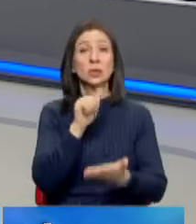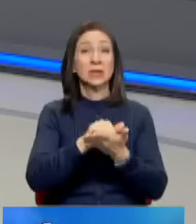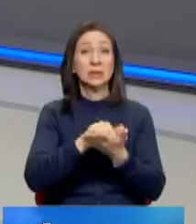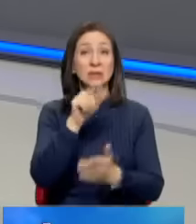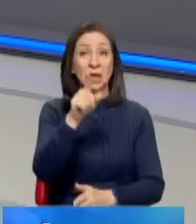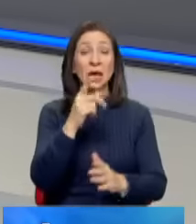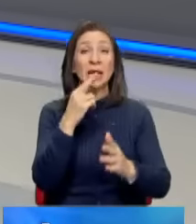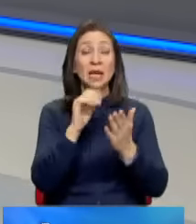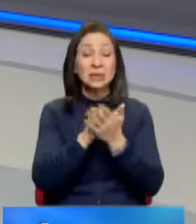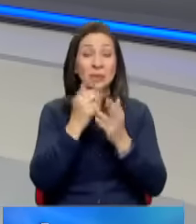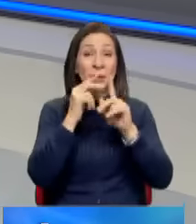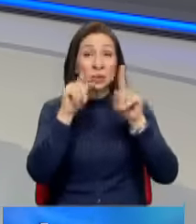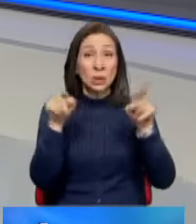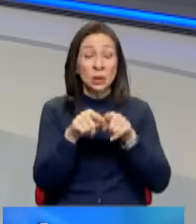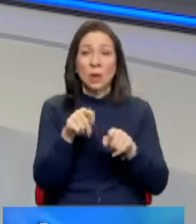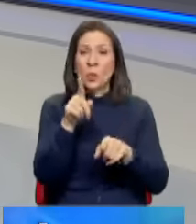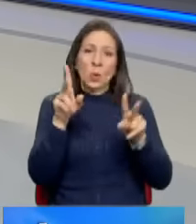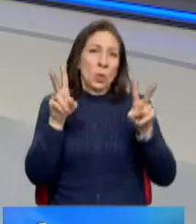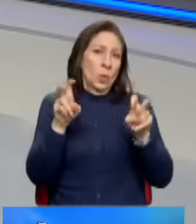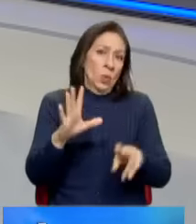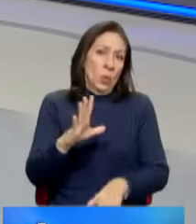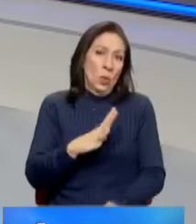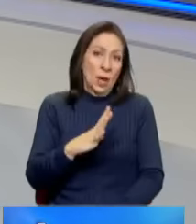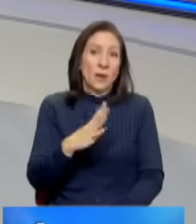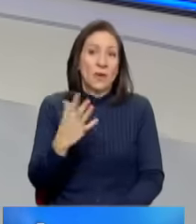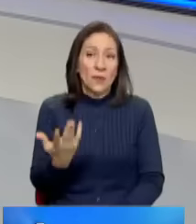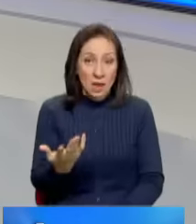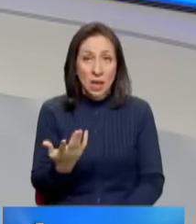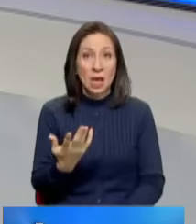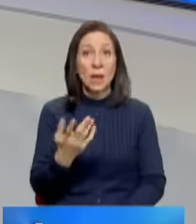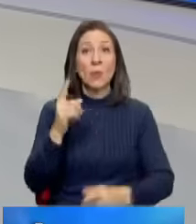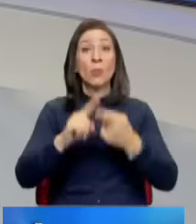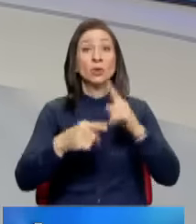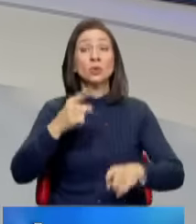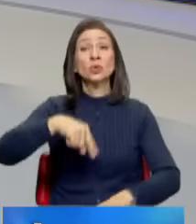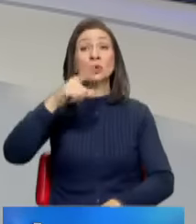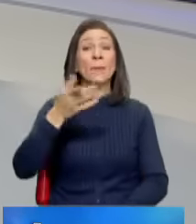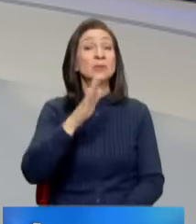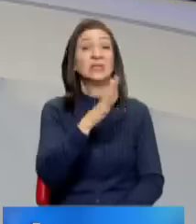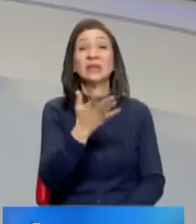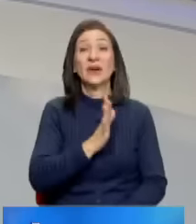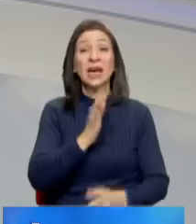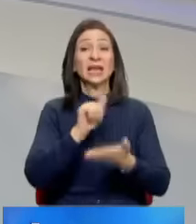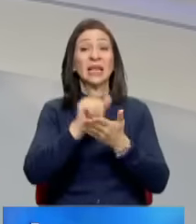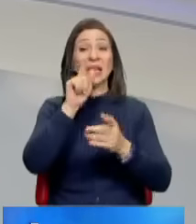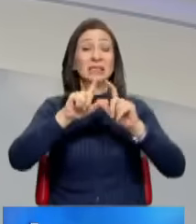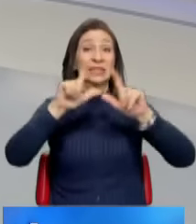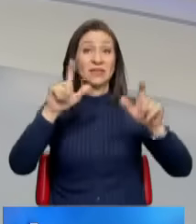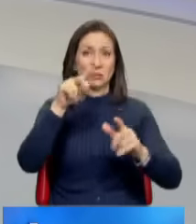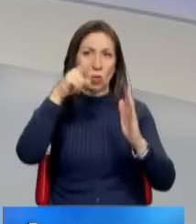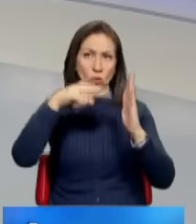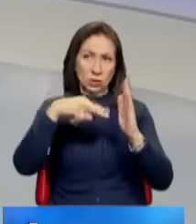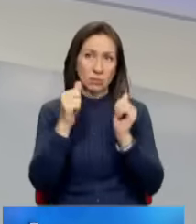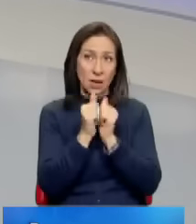gazetesinde, gazete pencerede bu konu var. Ve siyasetin başka gündemlerinde neler var? Gazetelerin ilk sayfasından şimdi